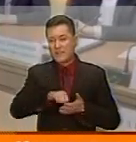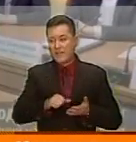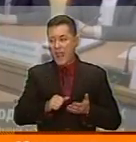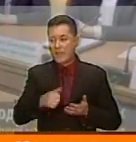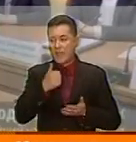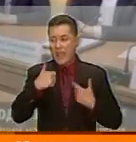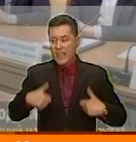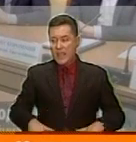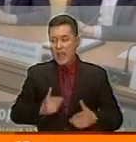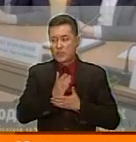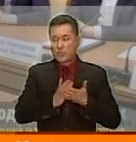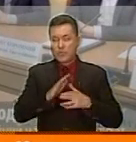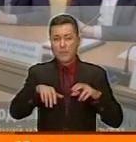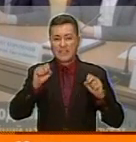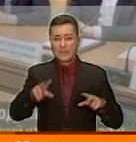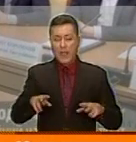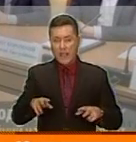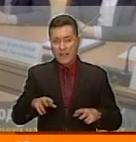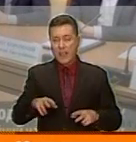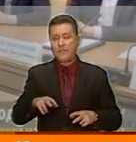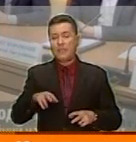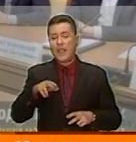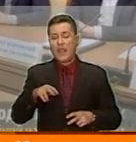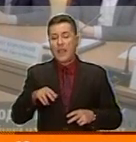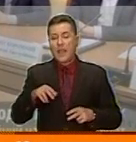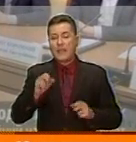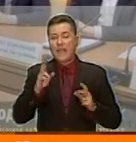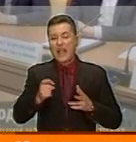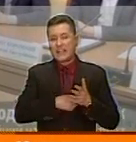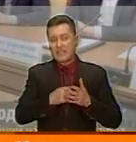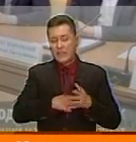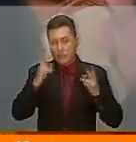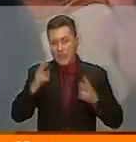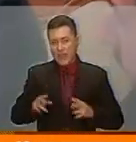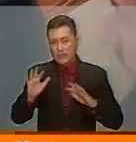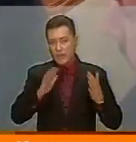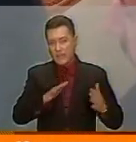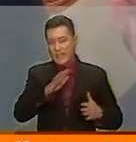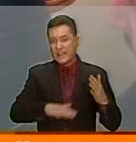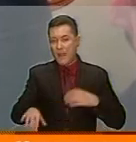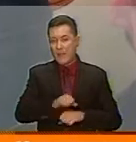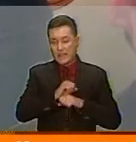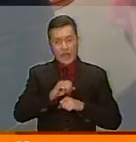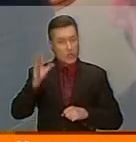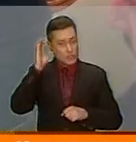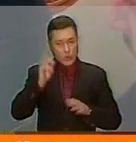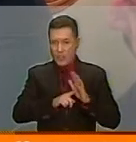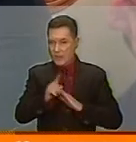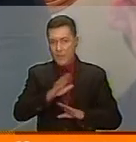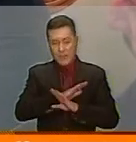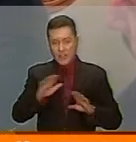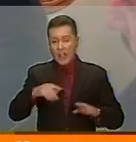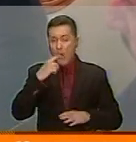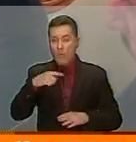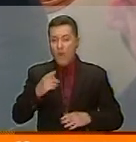Василь Пісний. Депутати мали б заслухати силовиків, як ті розслідують трагічні події на Майдані. Втім, слухати так і не почали. Мова зайшла